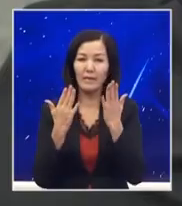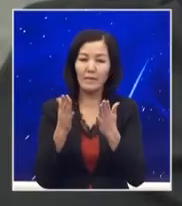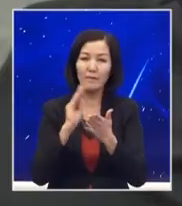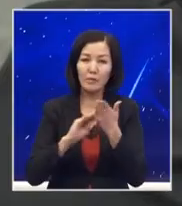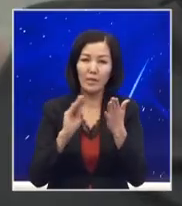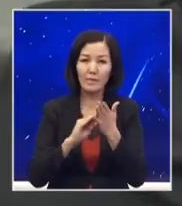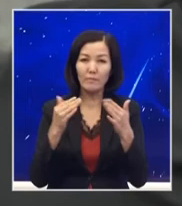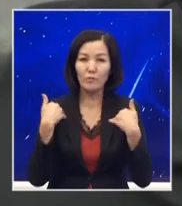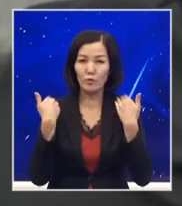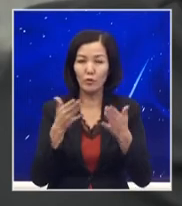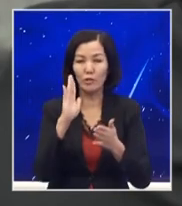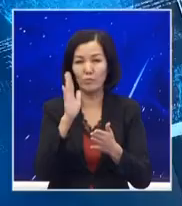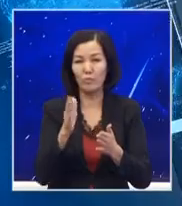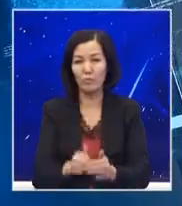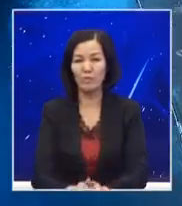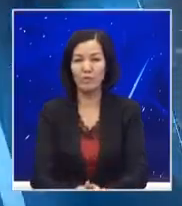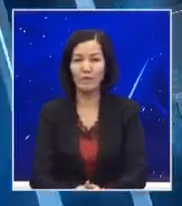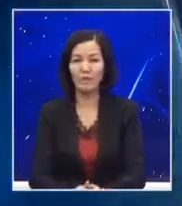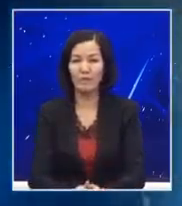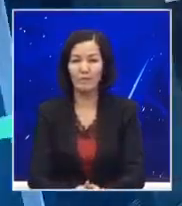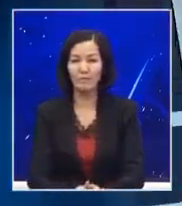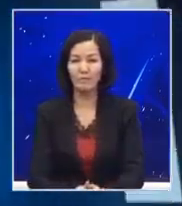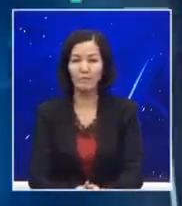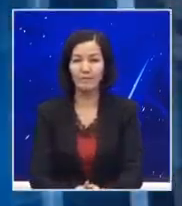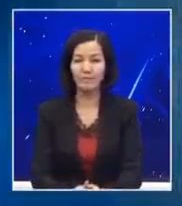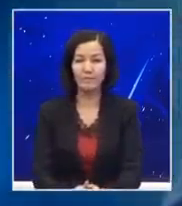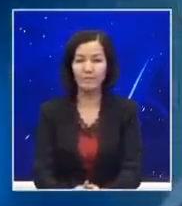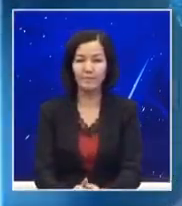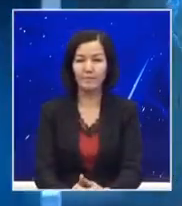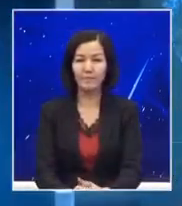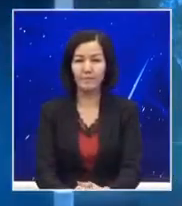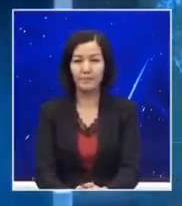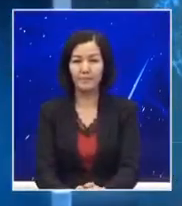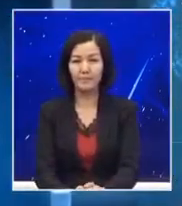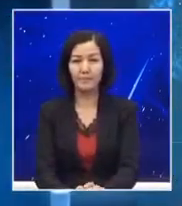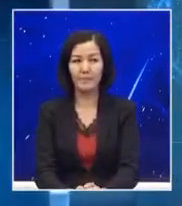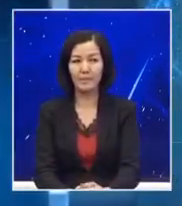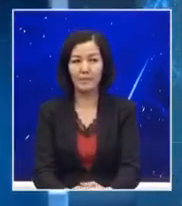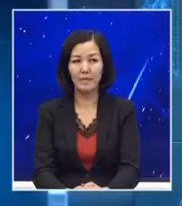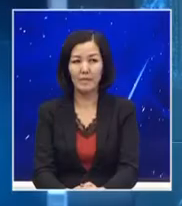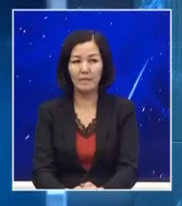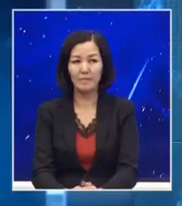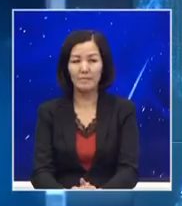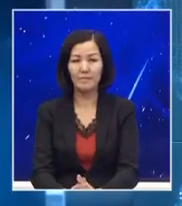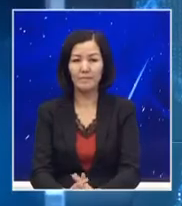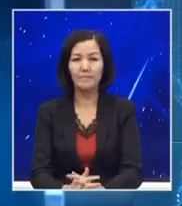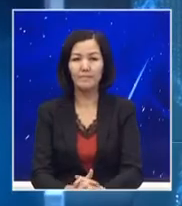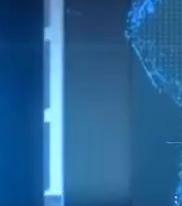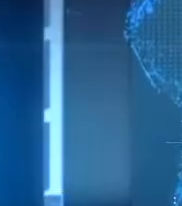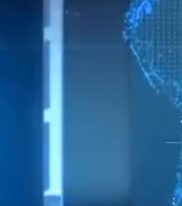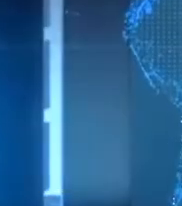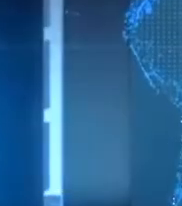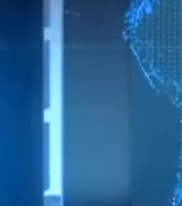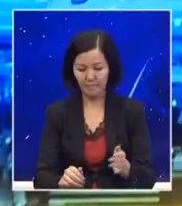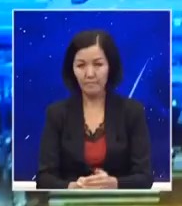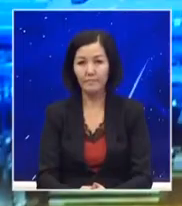дейді шара ұйымдастырушылары. Құрманжан Қасымжанұлы, Аманжол Жәнкешев, Жетісу арнасы.